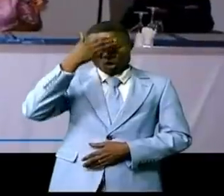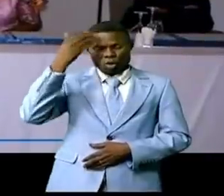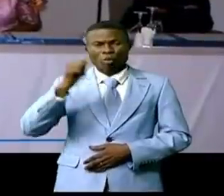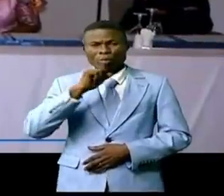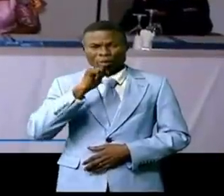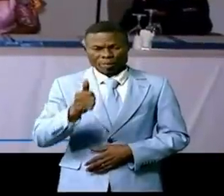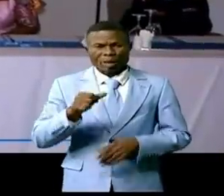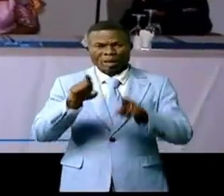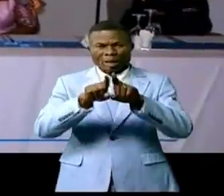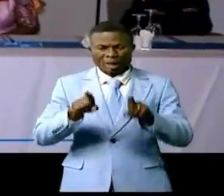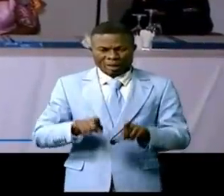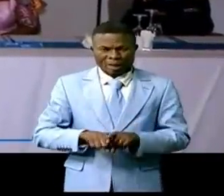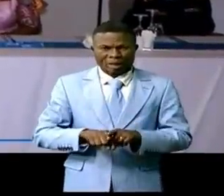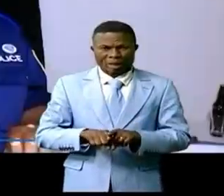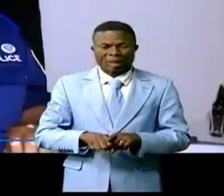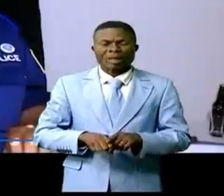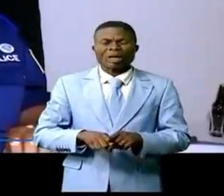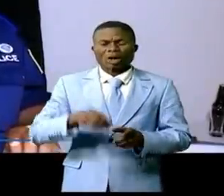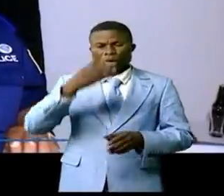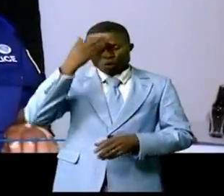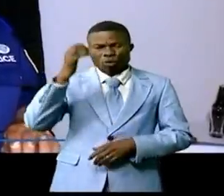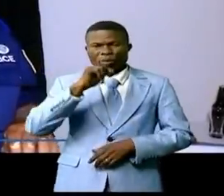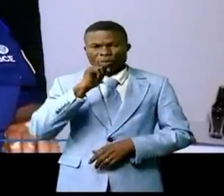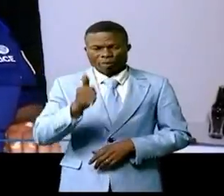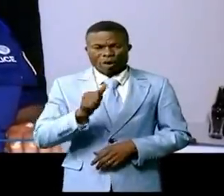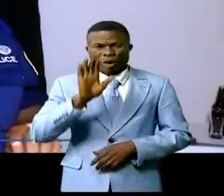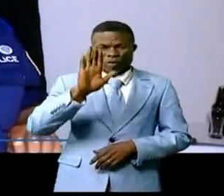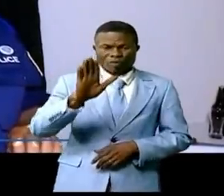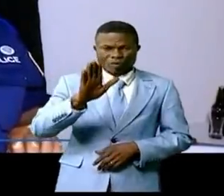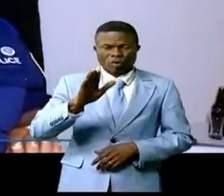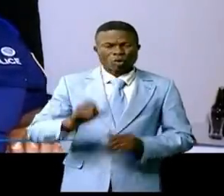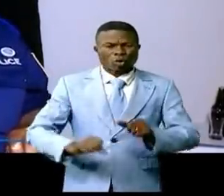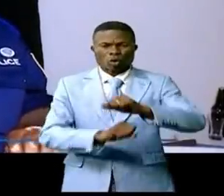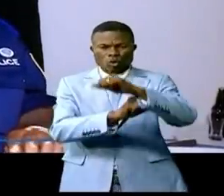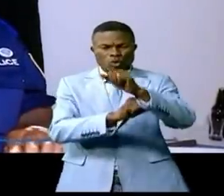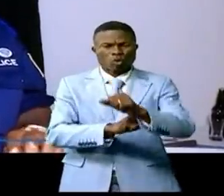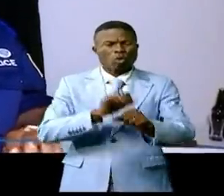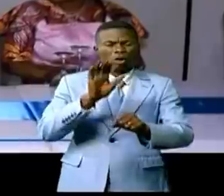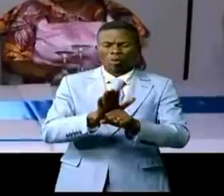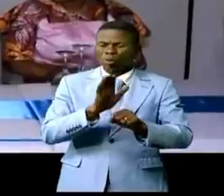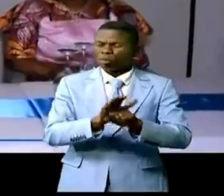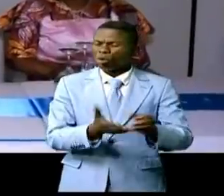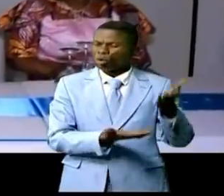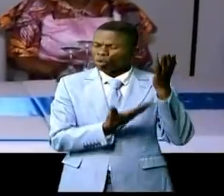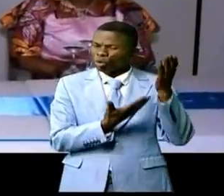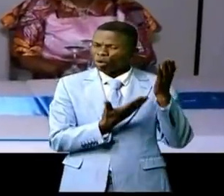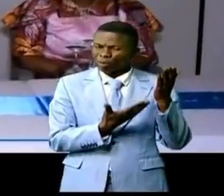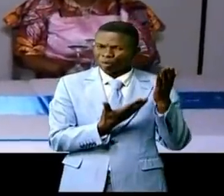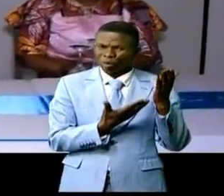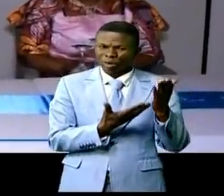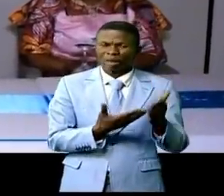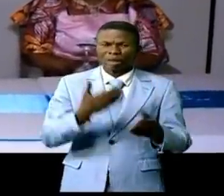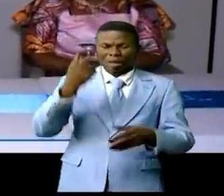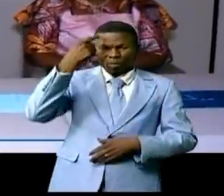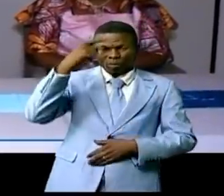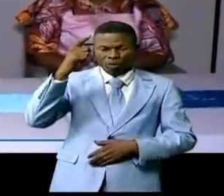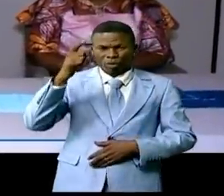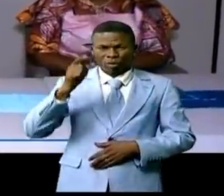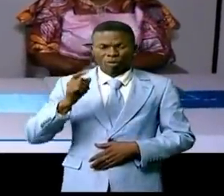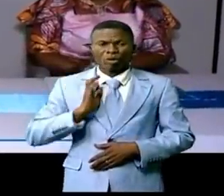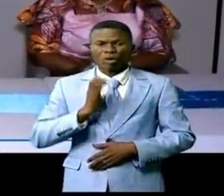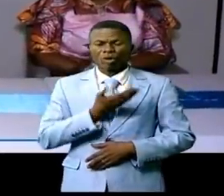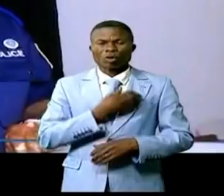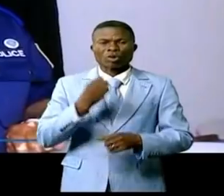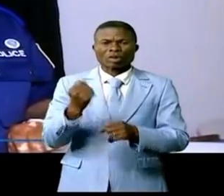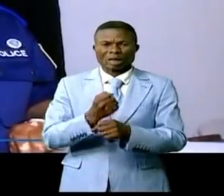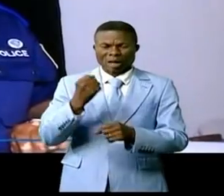et de ne pas saluer votre appui combien indescriptible à l'égard de nos